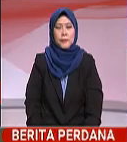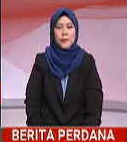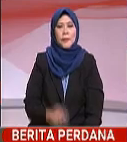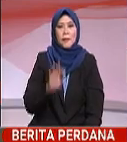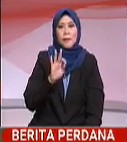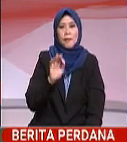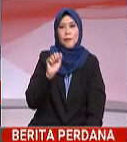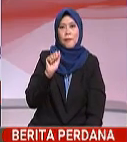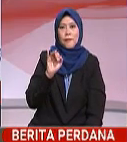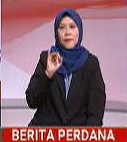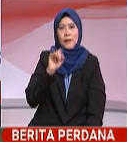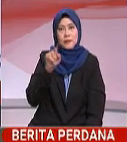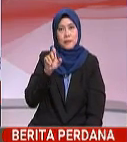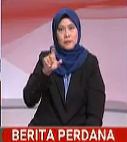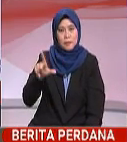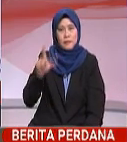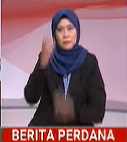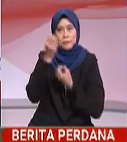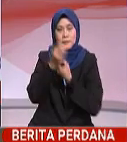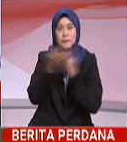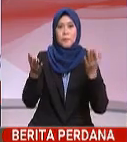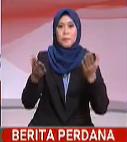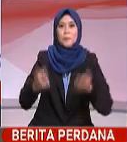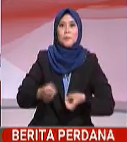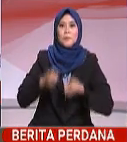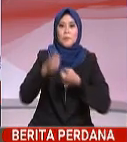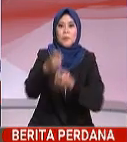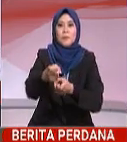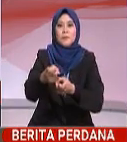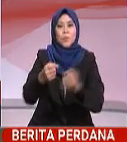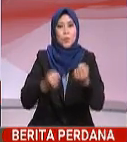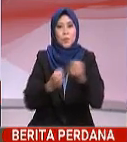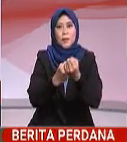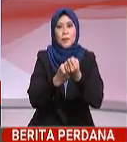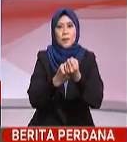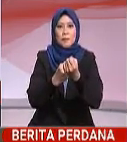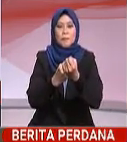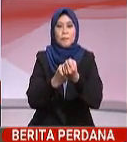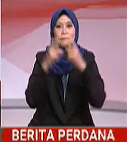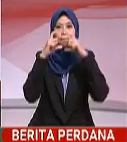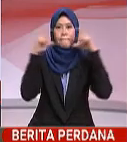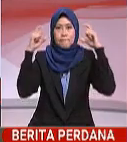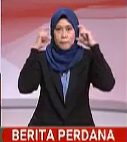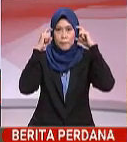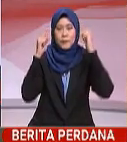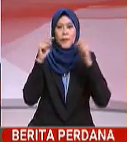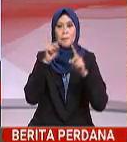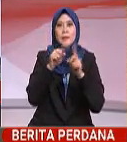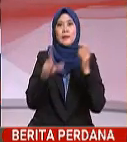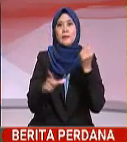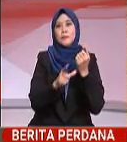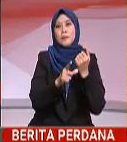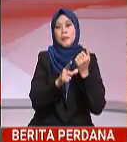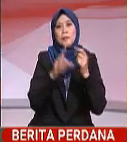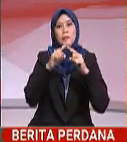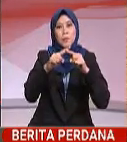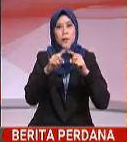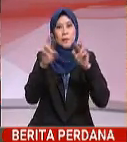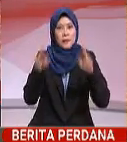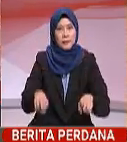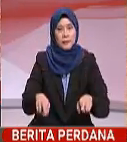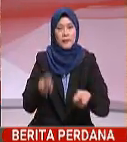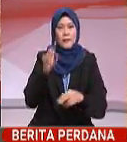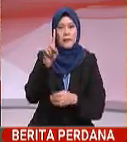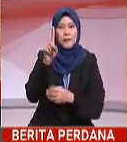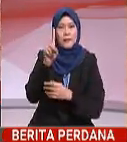Muhammad Faizal ditemui media selepas majlis penyerahan sumbangan pelitup muka kepada Timbalan Yang Dipertua Dewan Rakyat di Ibu Negara.